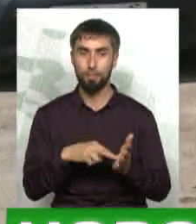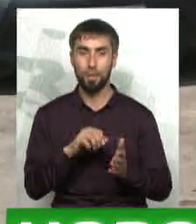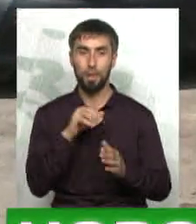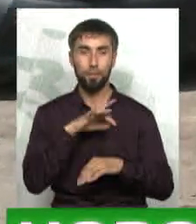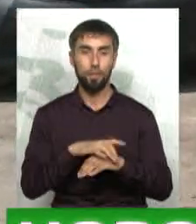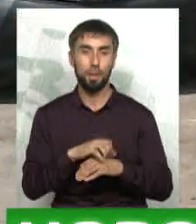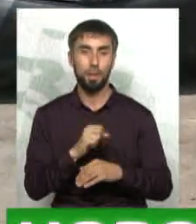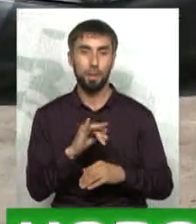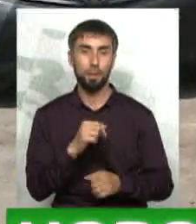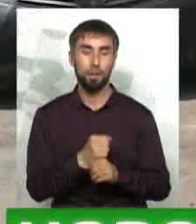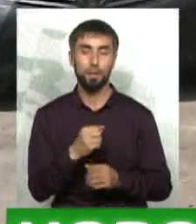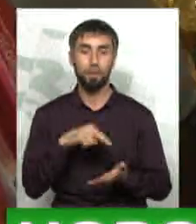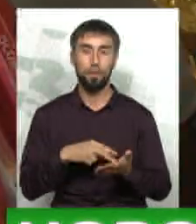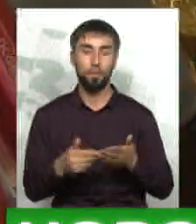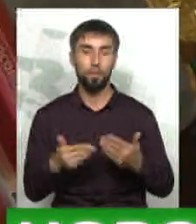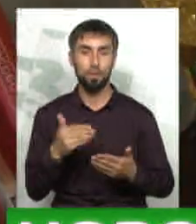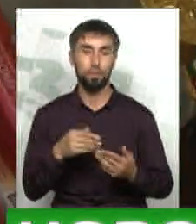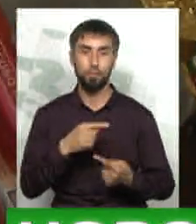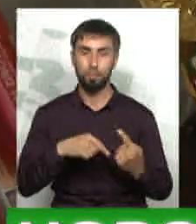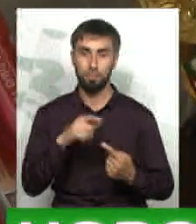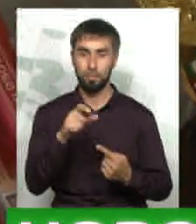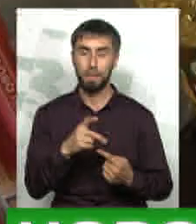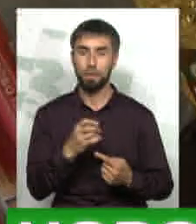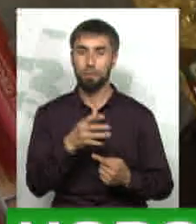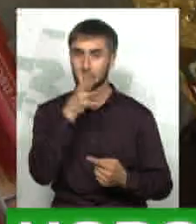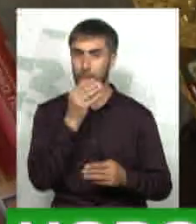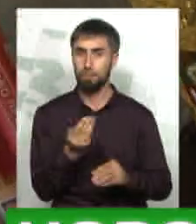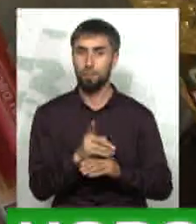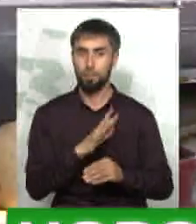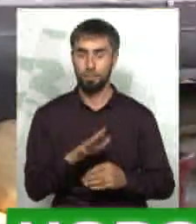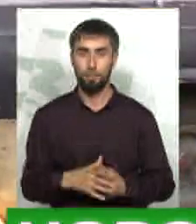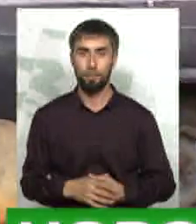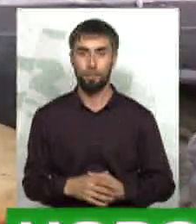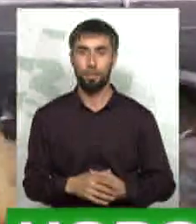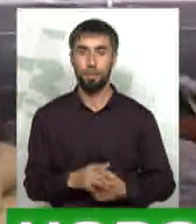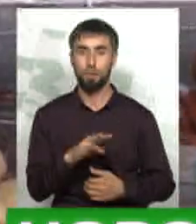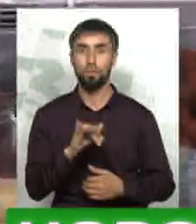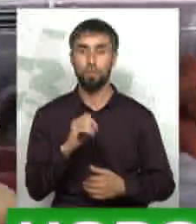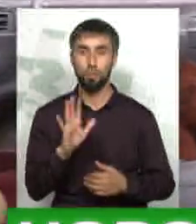фиксировать и анализировать цены, выявлять предпринимателей, необоснованно завышающих цены на товары. К ним